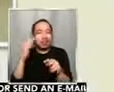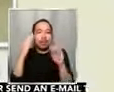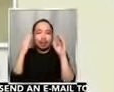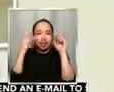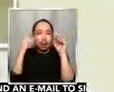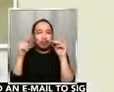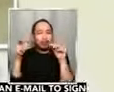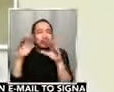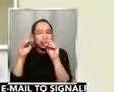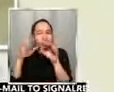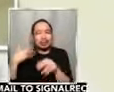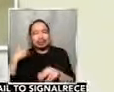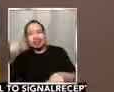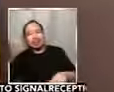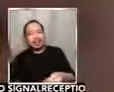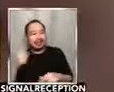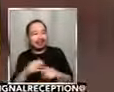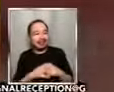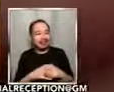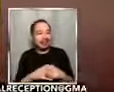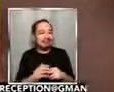teacher.